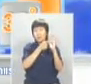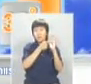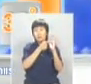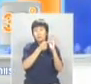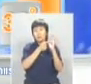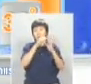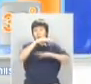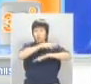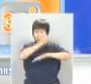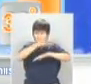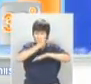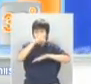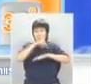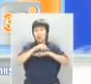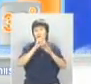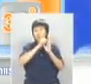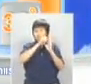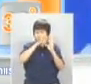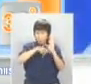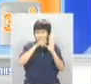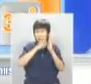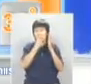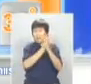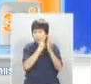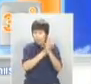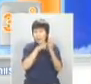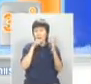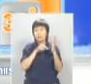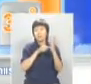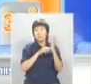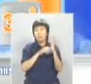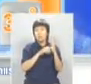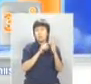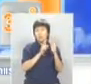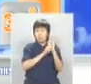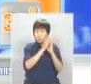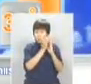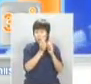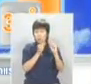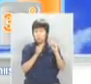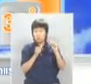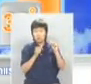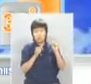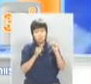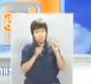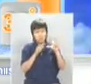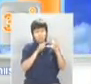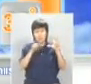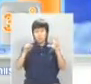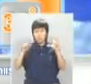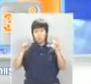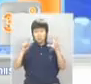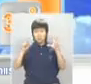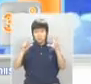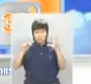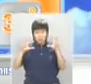ยา ราชบุรี สุพันบุรีะการจนบุรีอ่หัภูิเฉลยระหว่าง 23-35 องคสเสร็จสำหรบกลุงเทพ